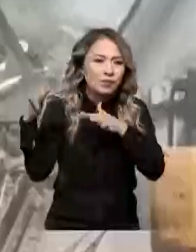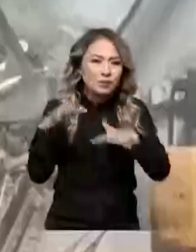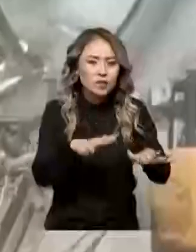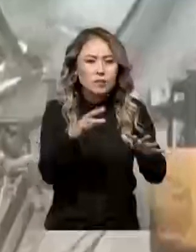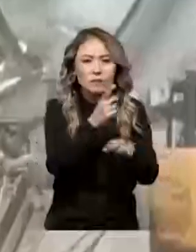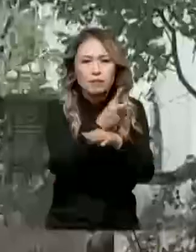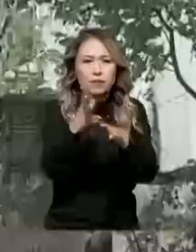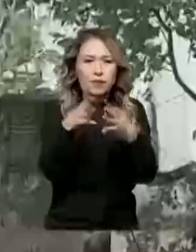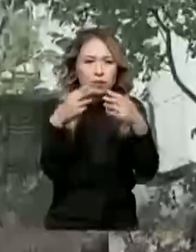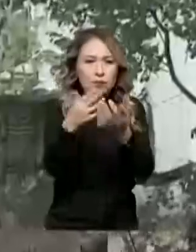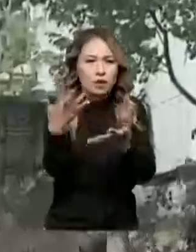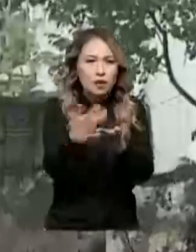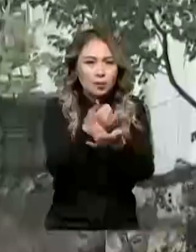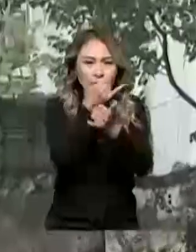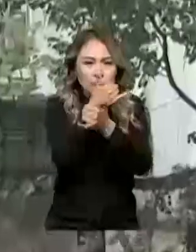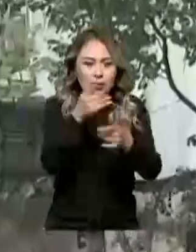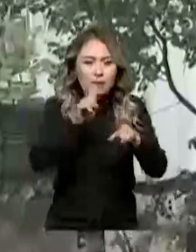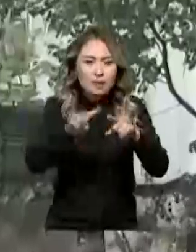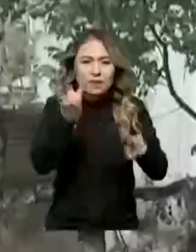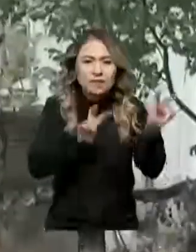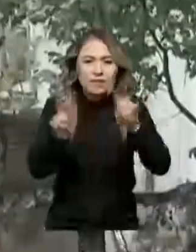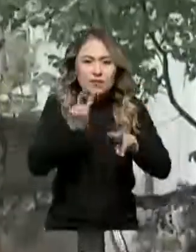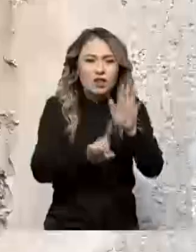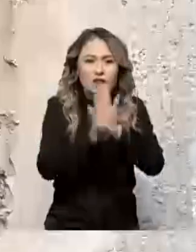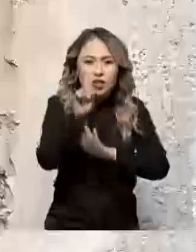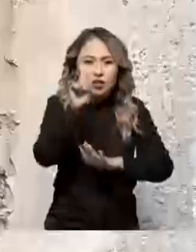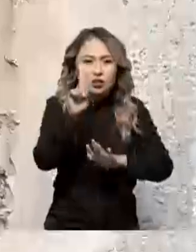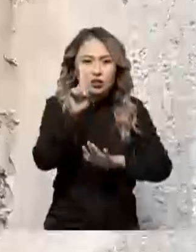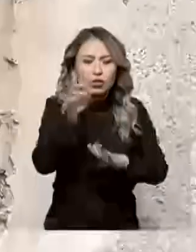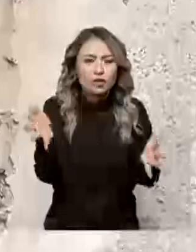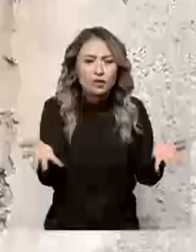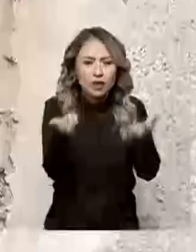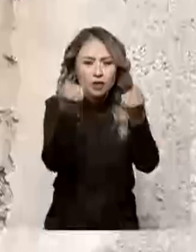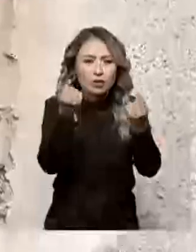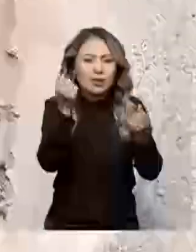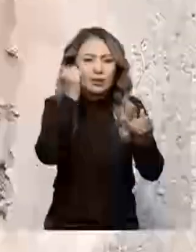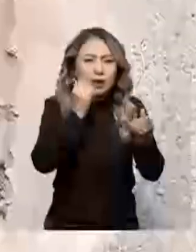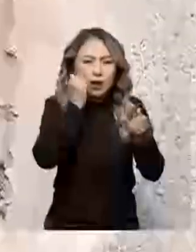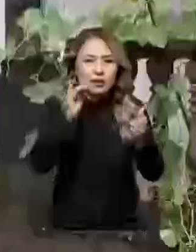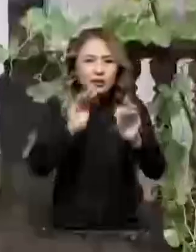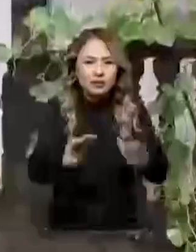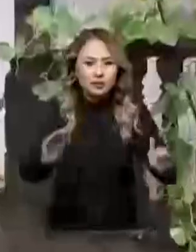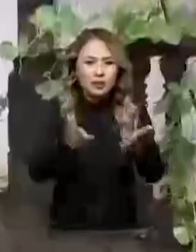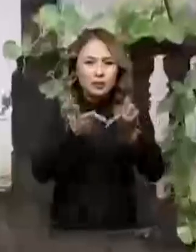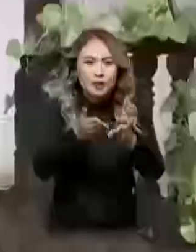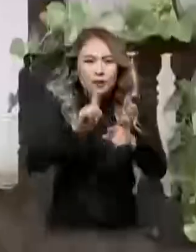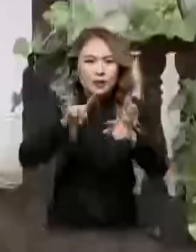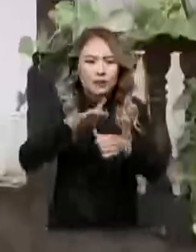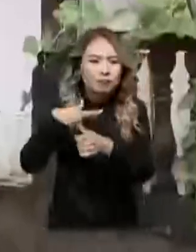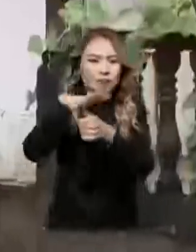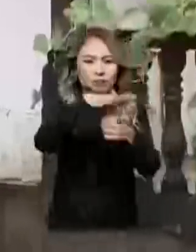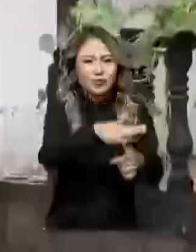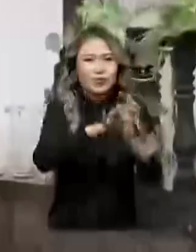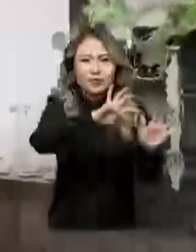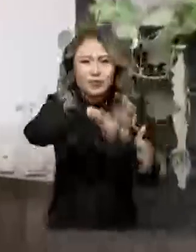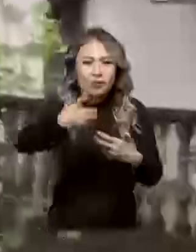отбасы мүшелері табылмай жатыр. Шұғыл құтқару іздестіру операциялары басталды. Құтқарушылар қарт адамдар мен балаларды қайық, тікұшақпен алып шығуда.